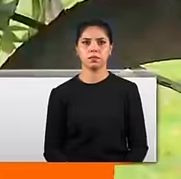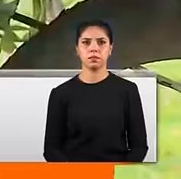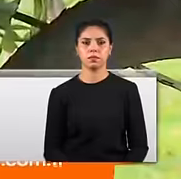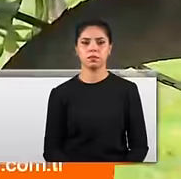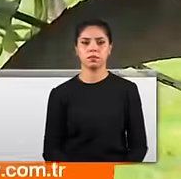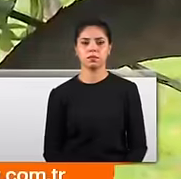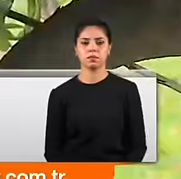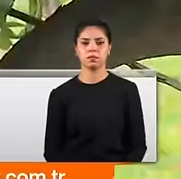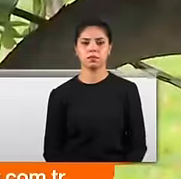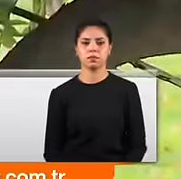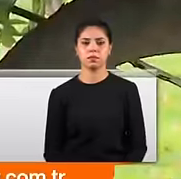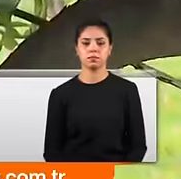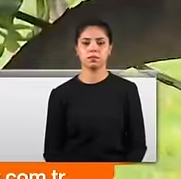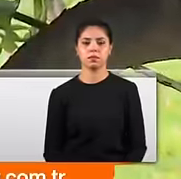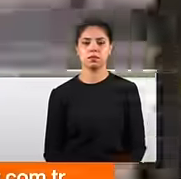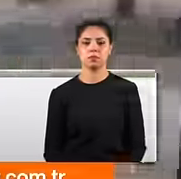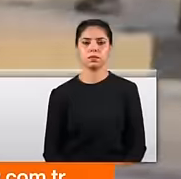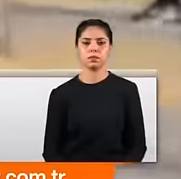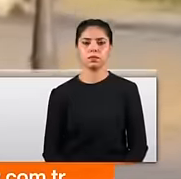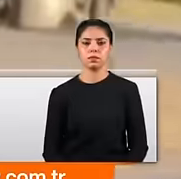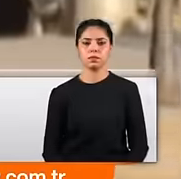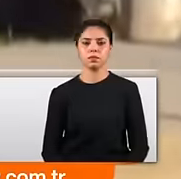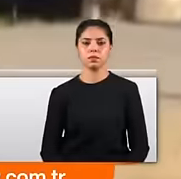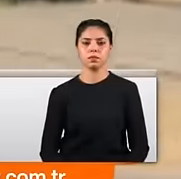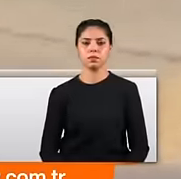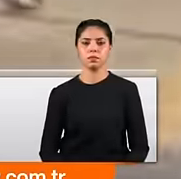Bu bir trafik kazası değil, bu cinayet.